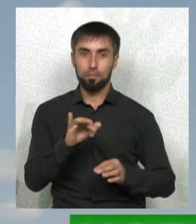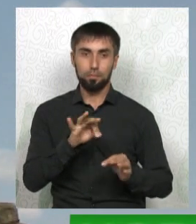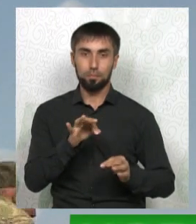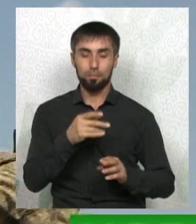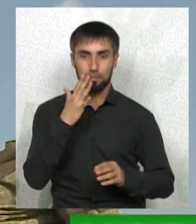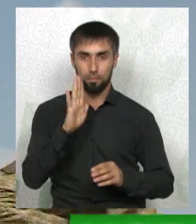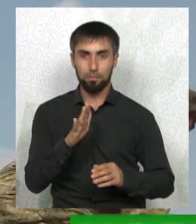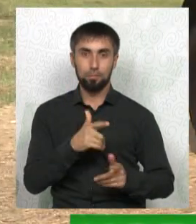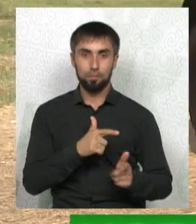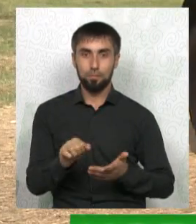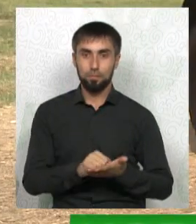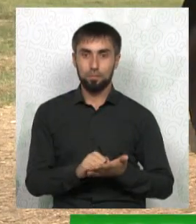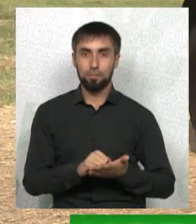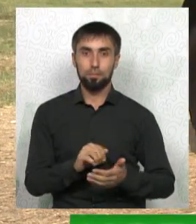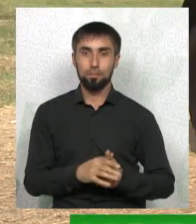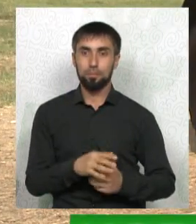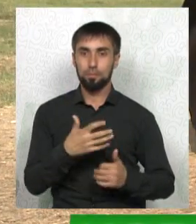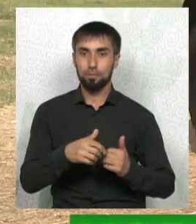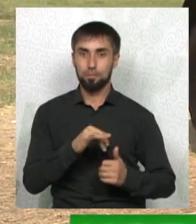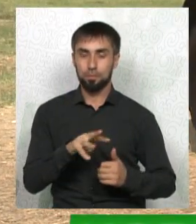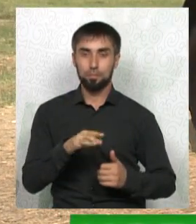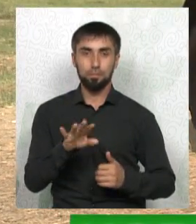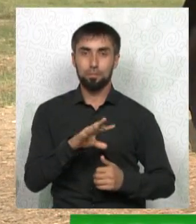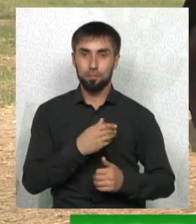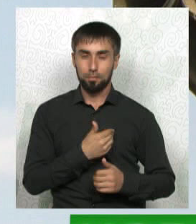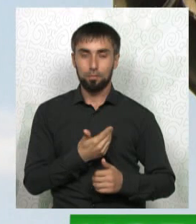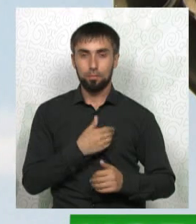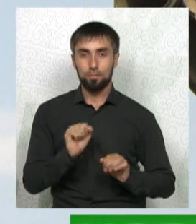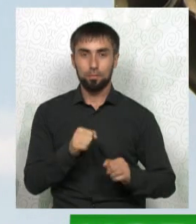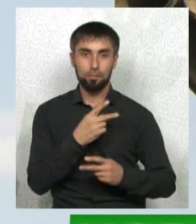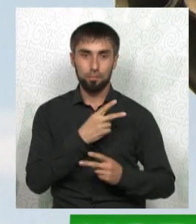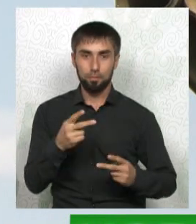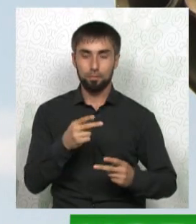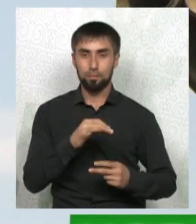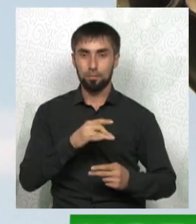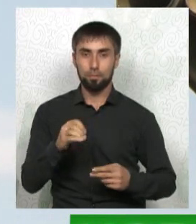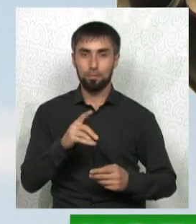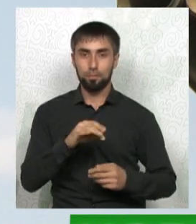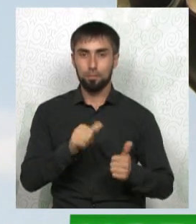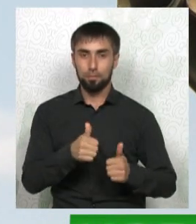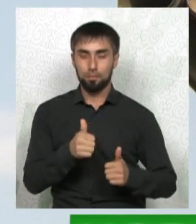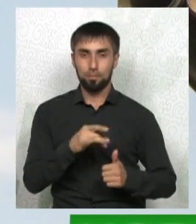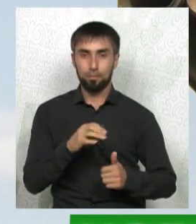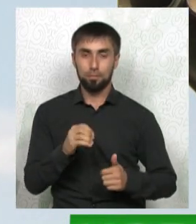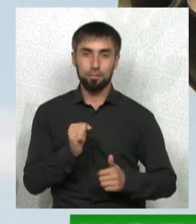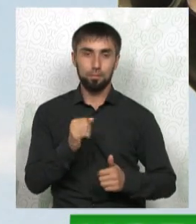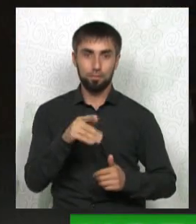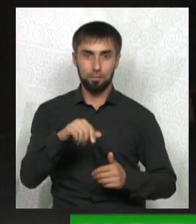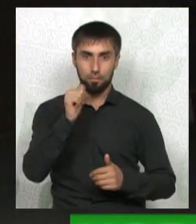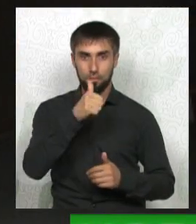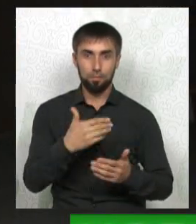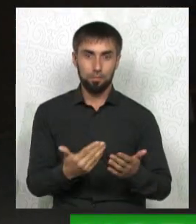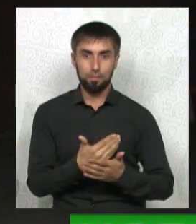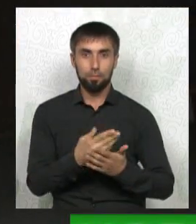изменять не собирается. Готовит документы. Между тем, у всех желающих есть возможность увидеть передовые образцы вооружения. А в этом году